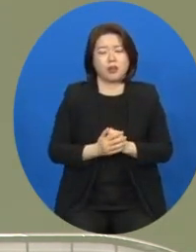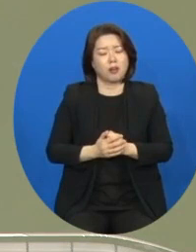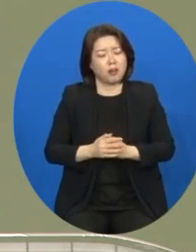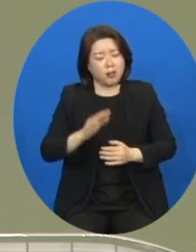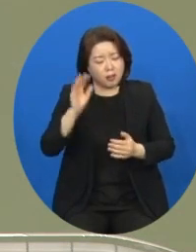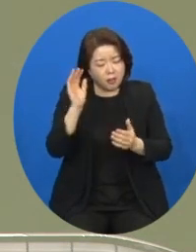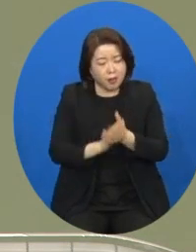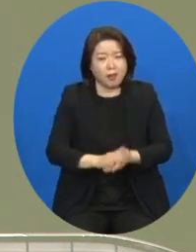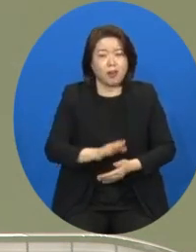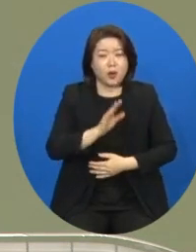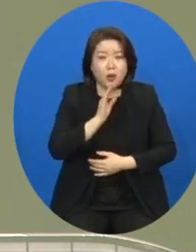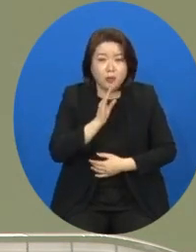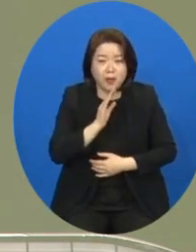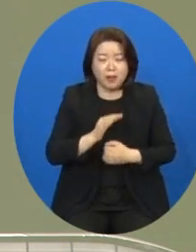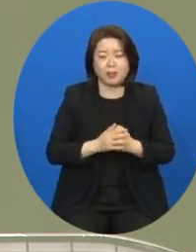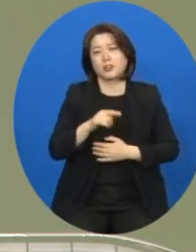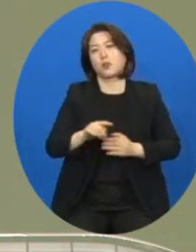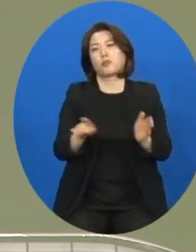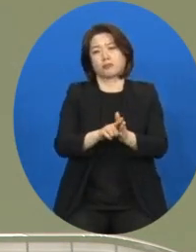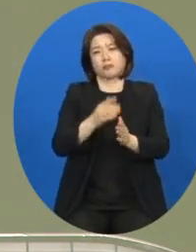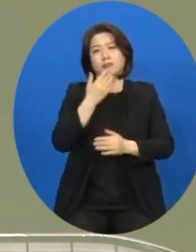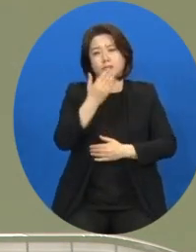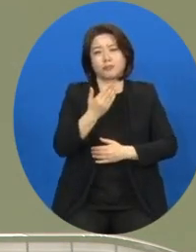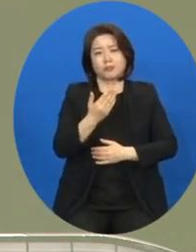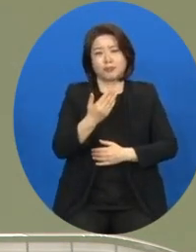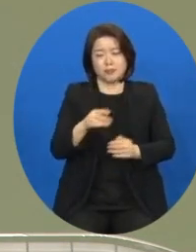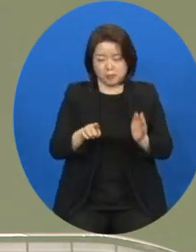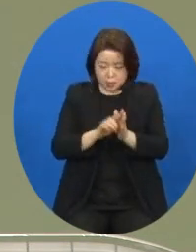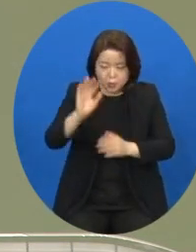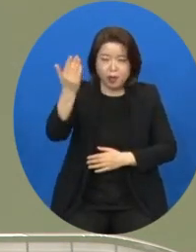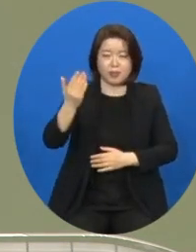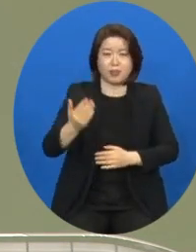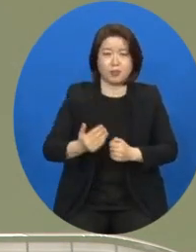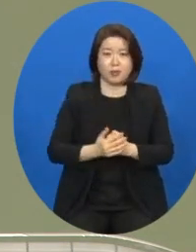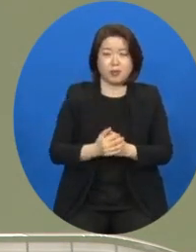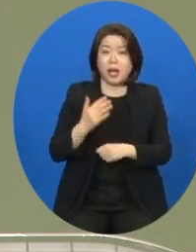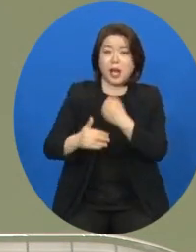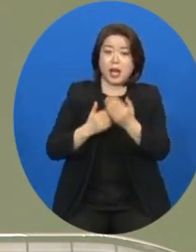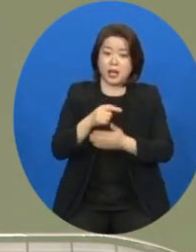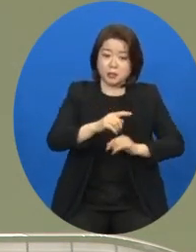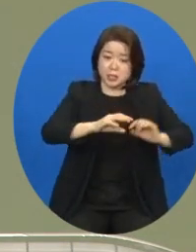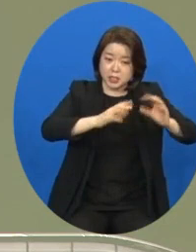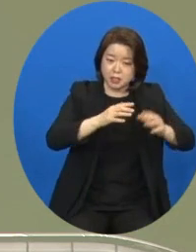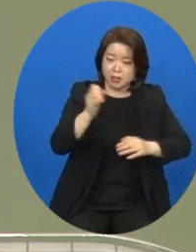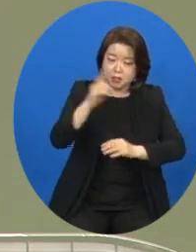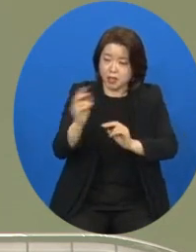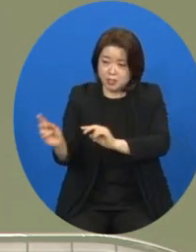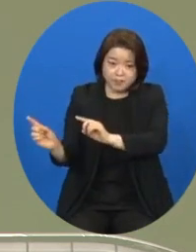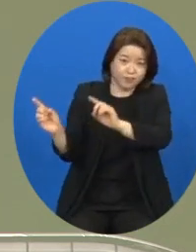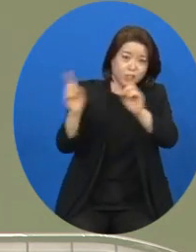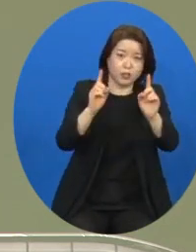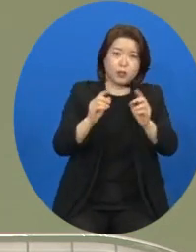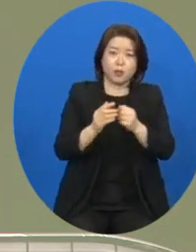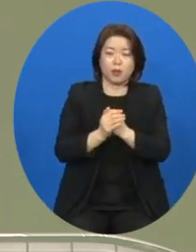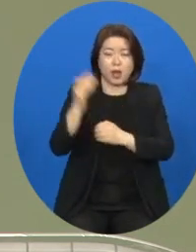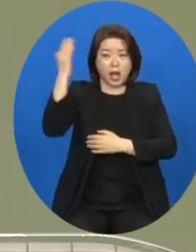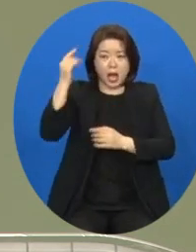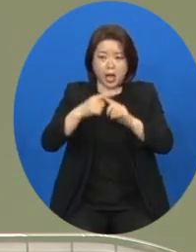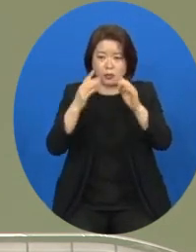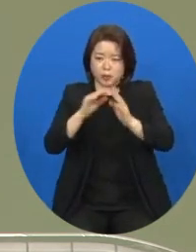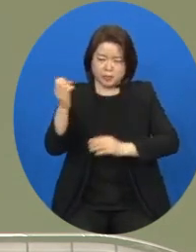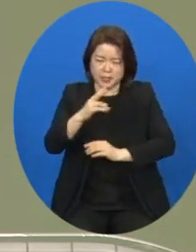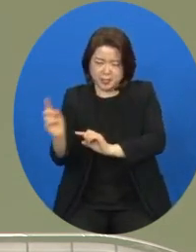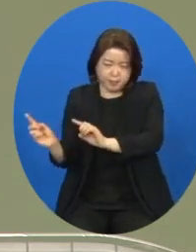그렇다면 이건 믿어야죠. 하나님께서 이 나라를 다시 일으키신다. 한국교회를 다시